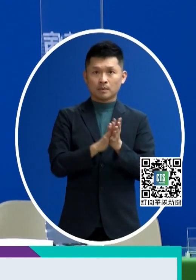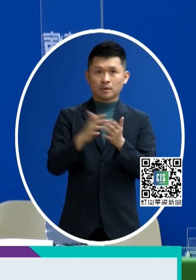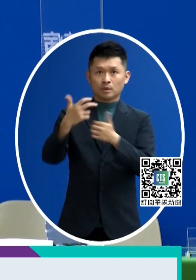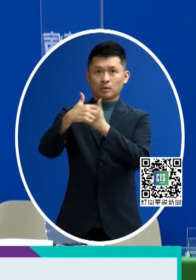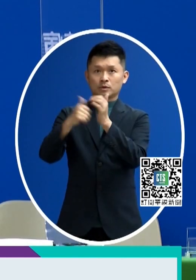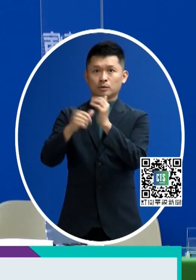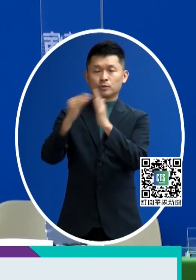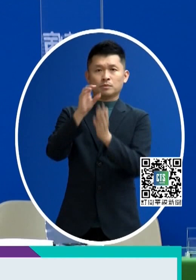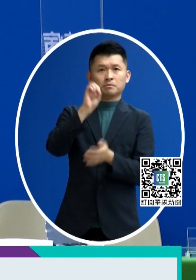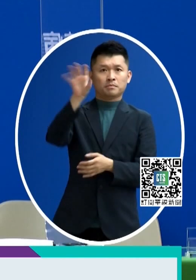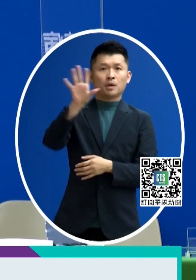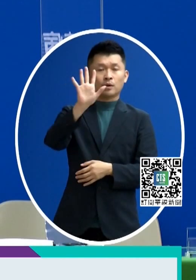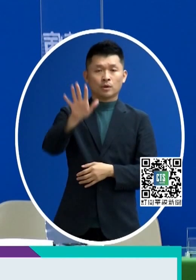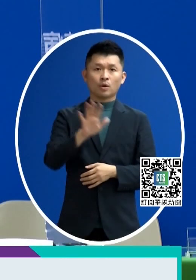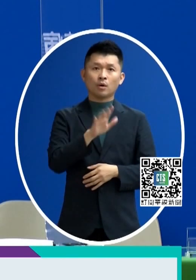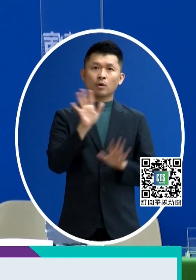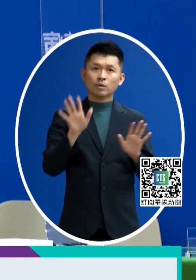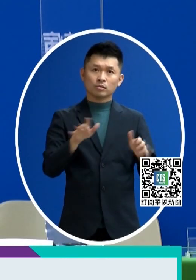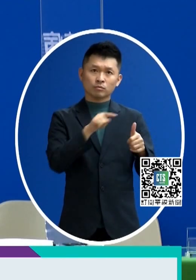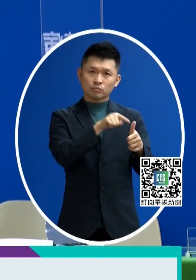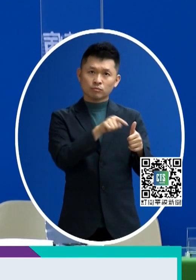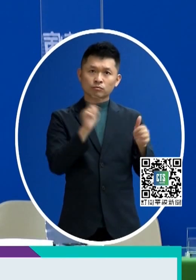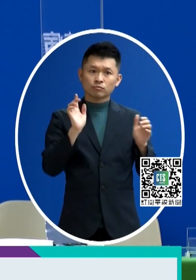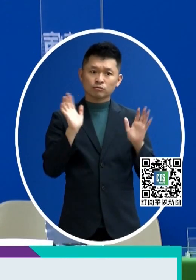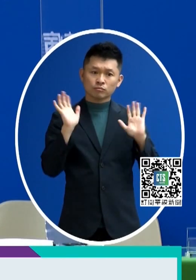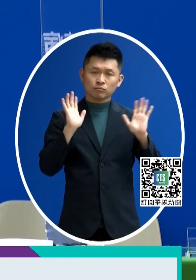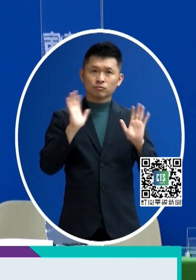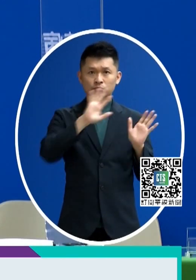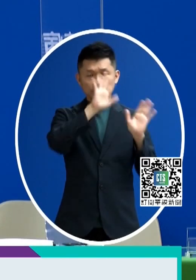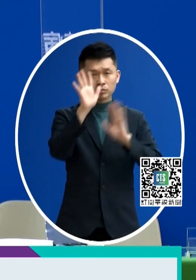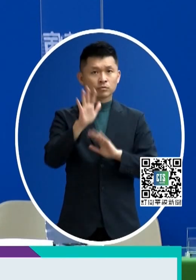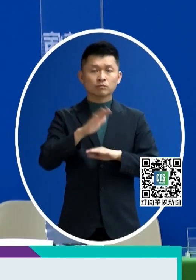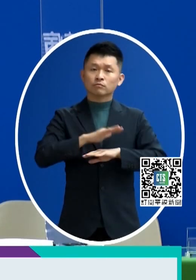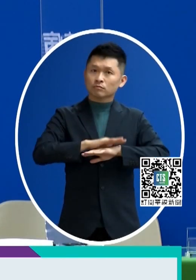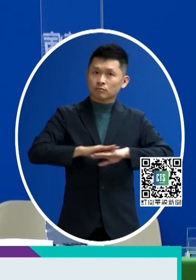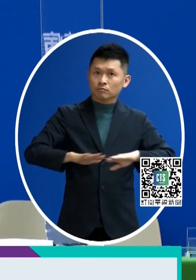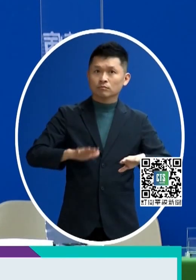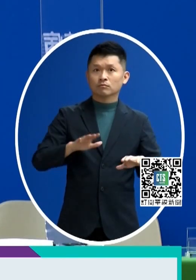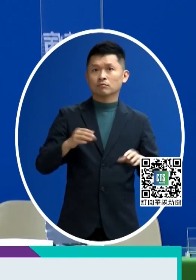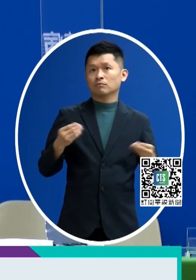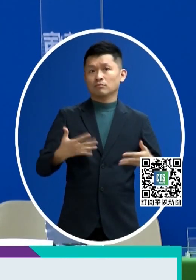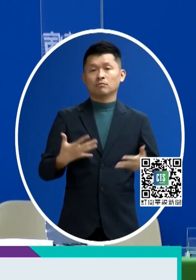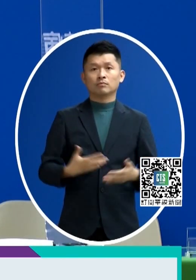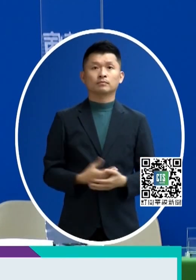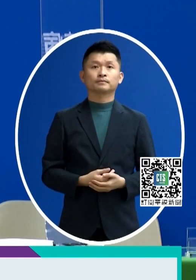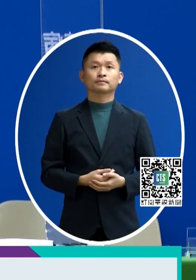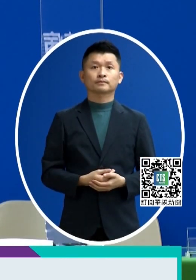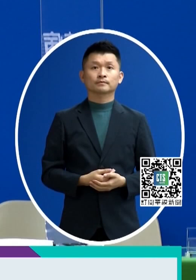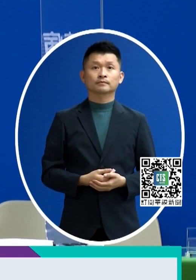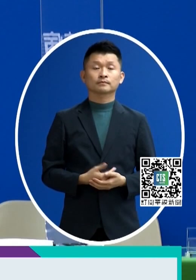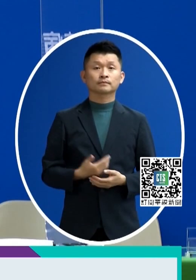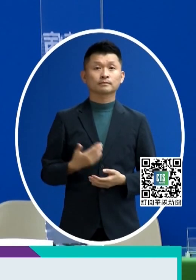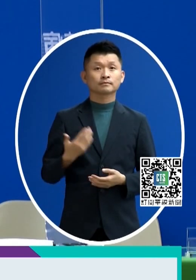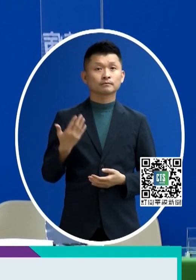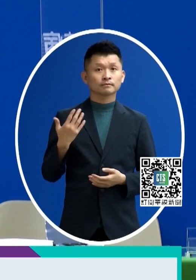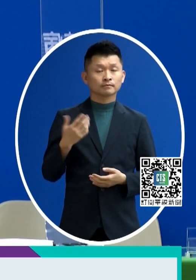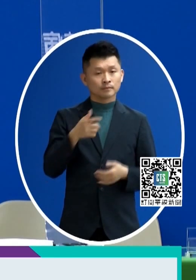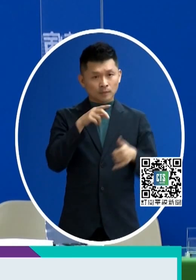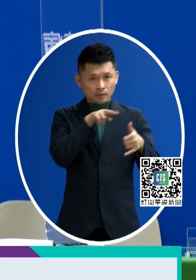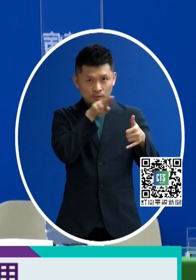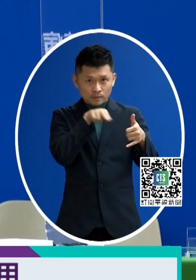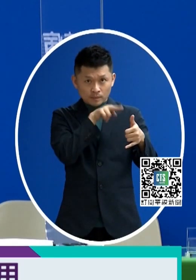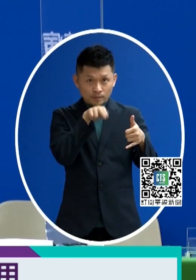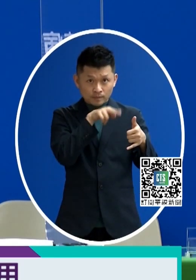生局。那目前小朋友状况是稳定了哈。依照我们过去类似这个，我们就是观察，